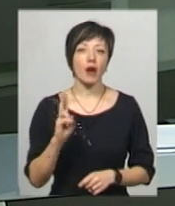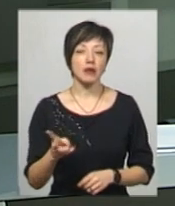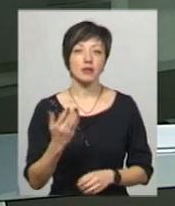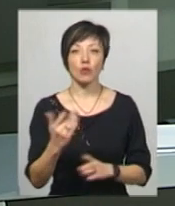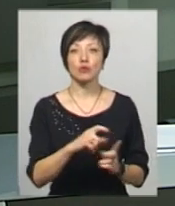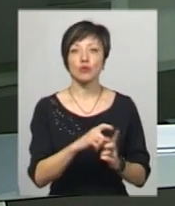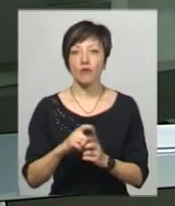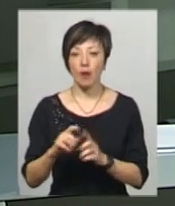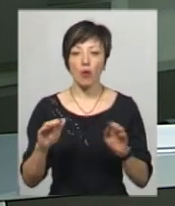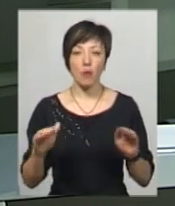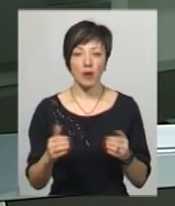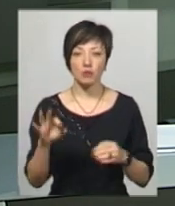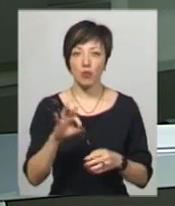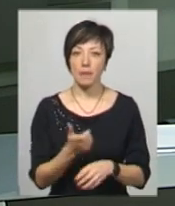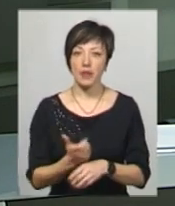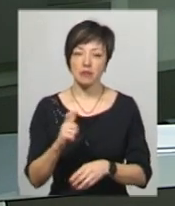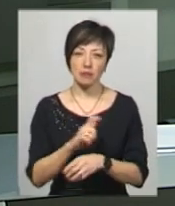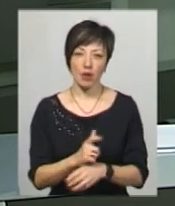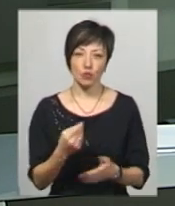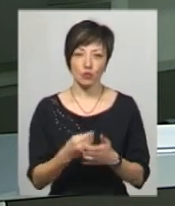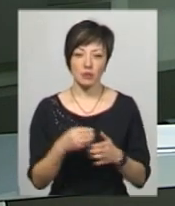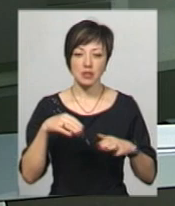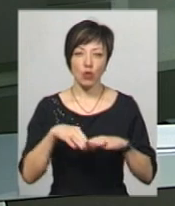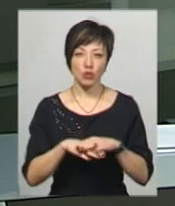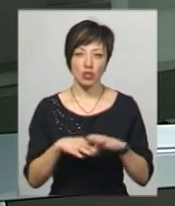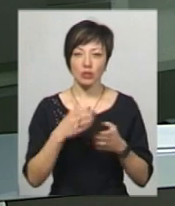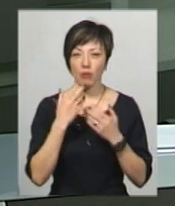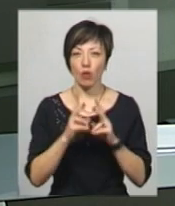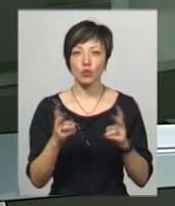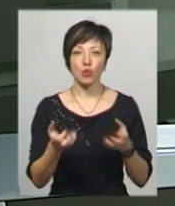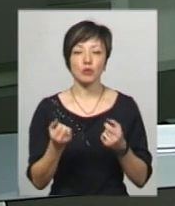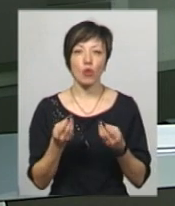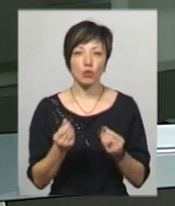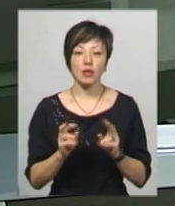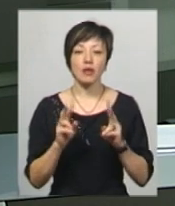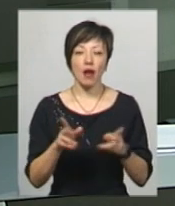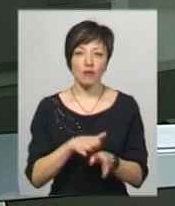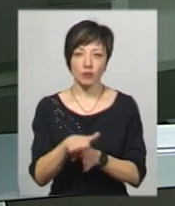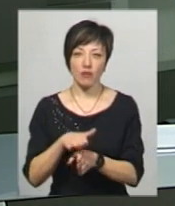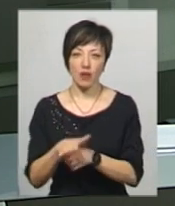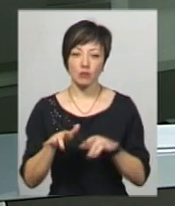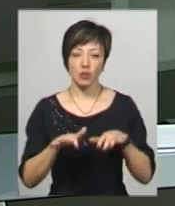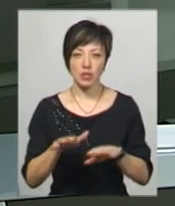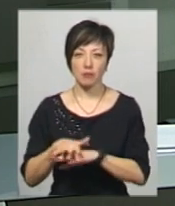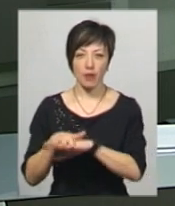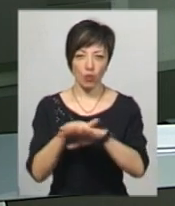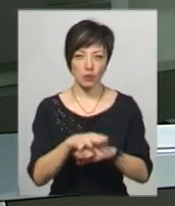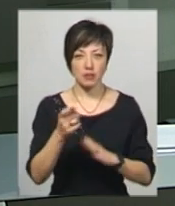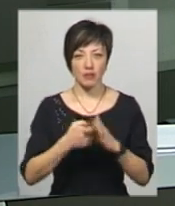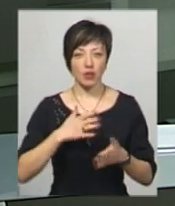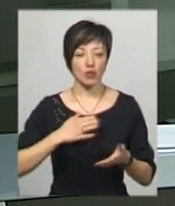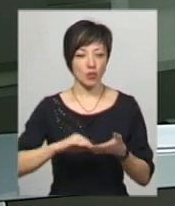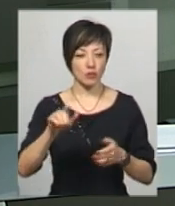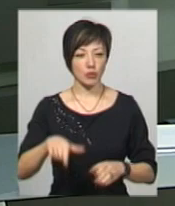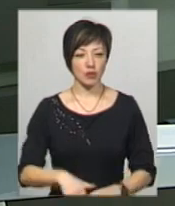За його словами, обмежень щодо максимальної суми заощаджень немає. Хто отримає кошти та як відбуватиметься процес перерахунків, дізнавалась